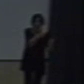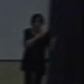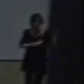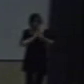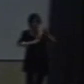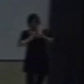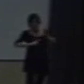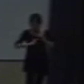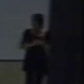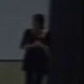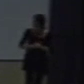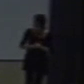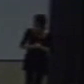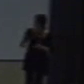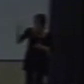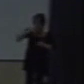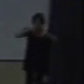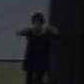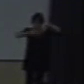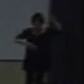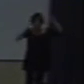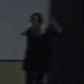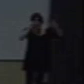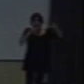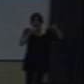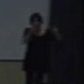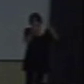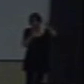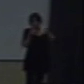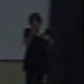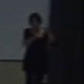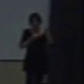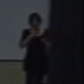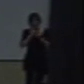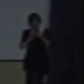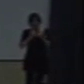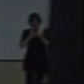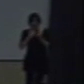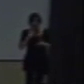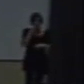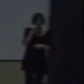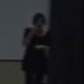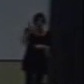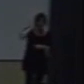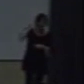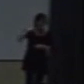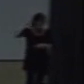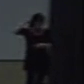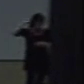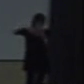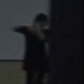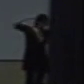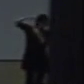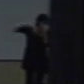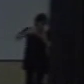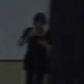No? Si veieu aquí, doncs, hi ha opinions de gent que li va contestant dient no, això està fals per aquí, mireu el que hi ha darrere l'orella, jo soc Photoshop,